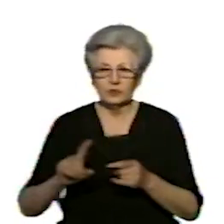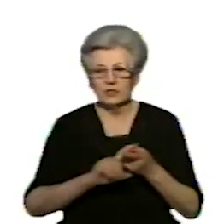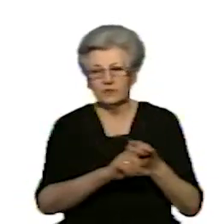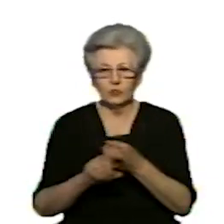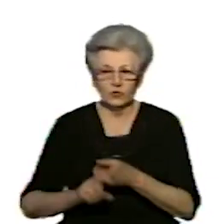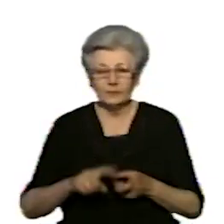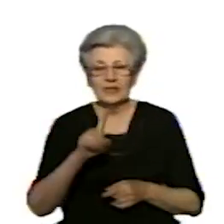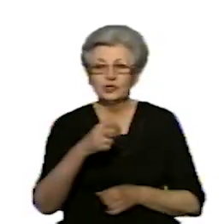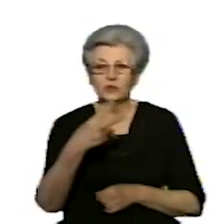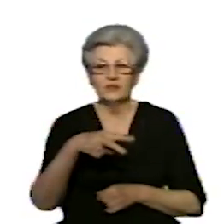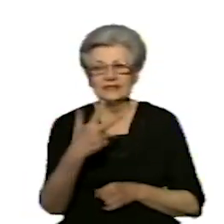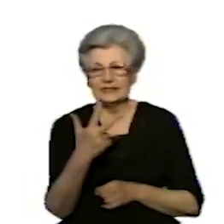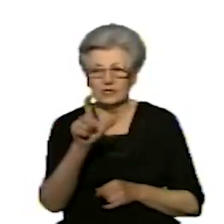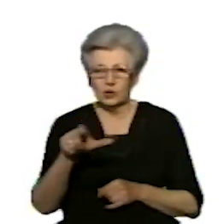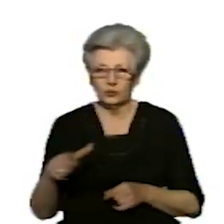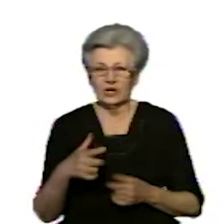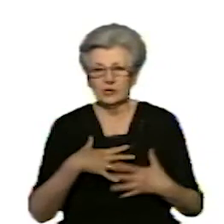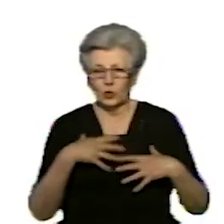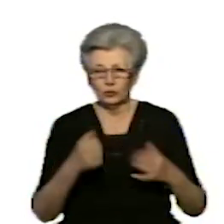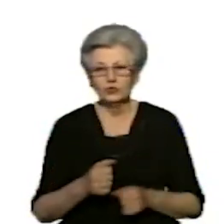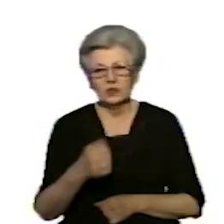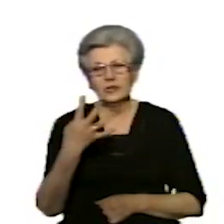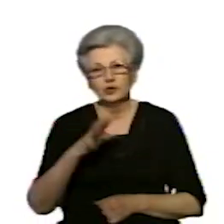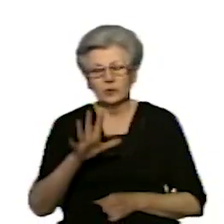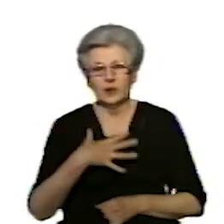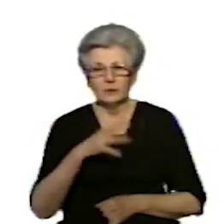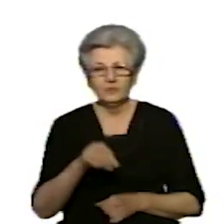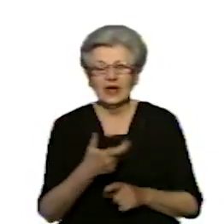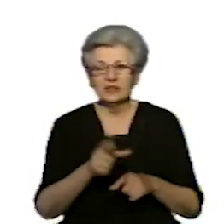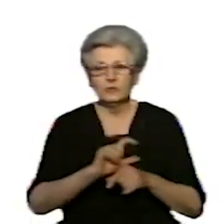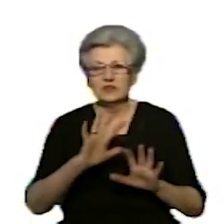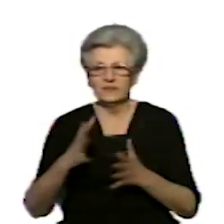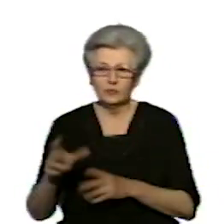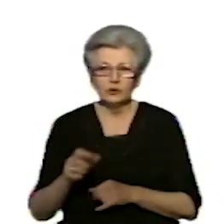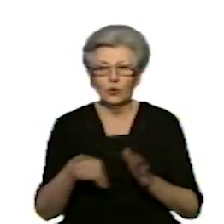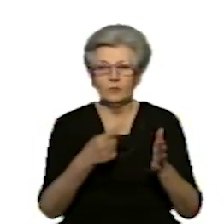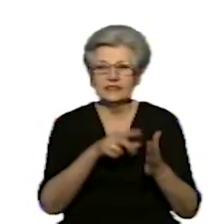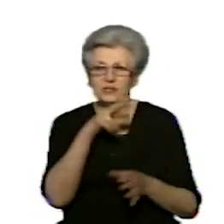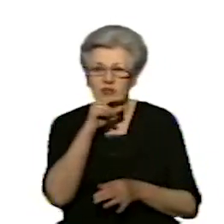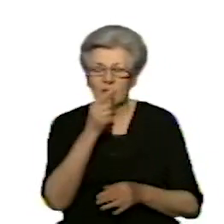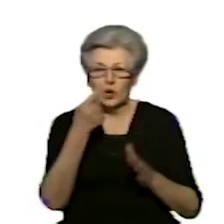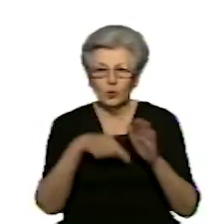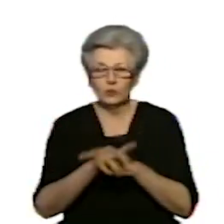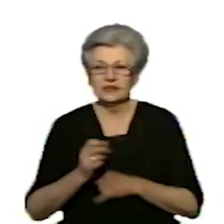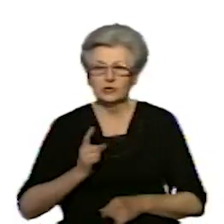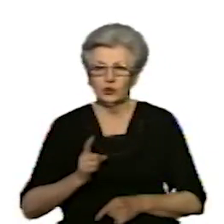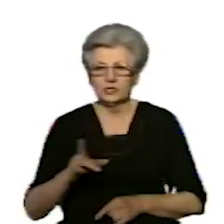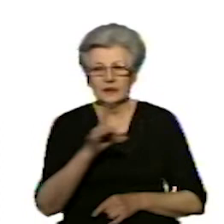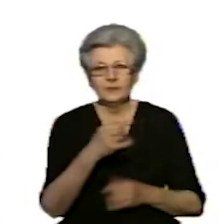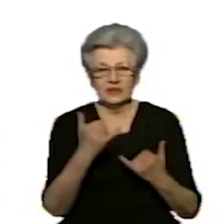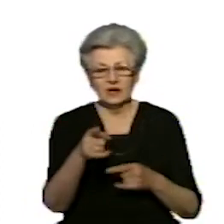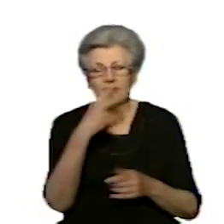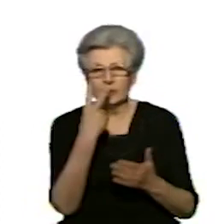123 людини одужали, 45 померли. Найбільше випадків у місті Чернівці, а також у Глибоцькому та Сторожинецькому районах. Зараз ви бачите на